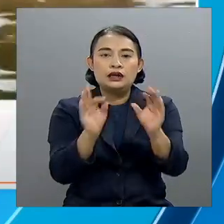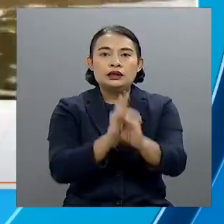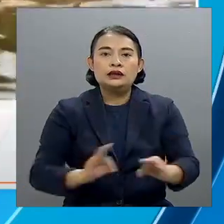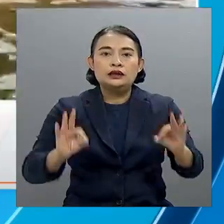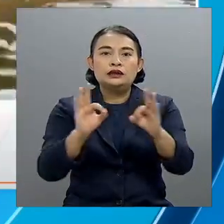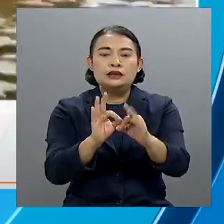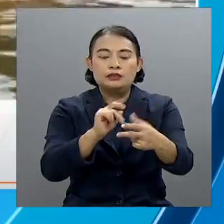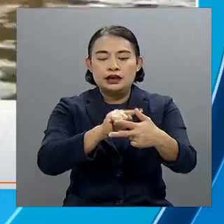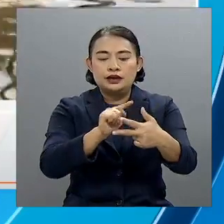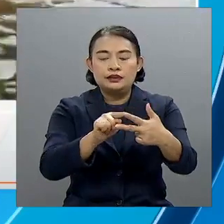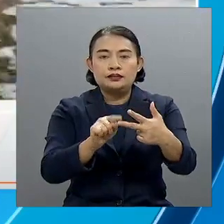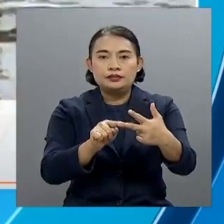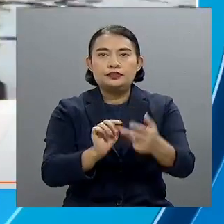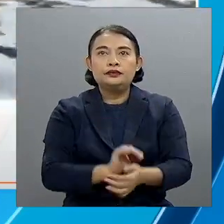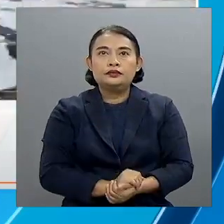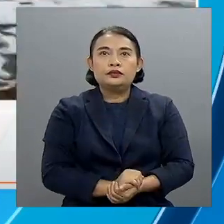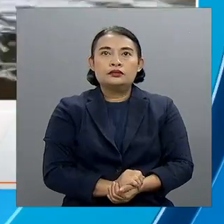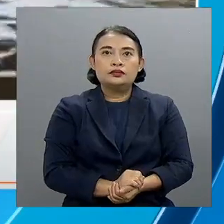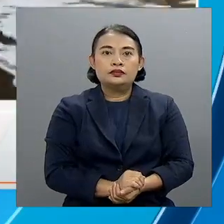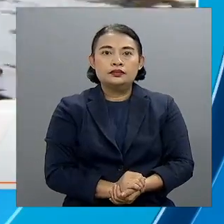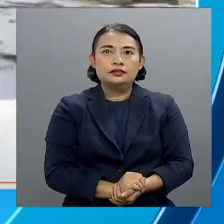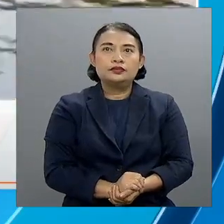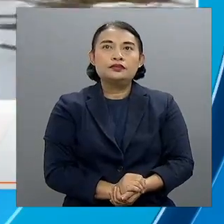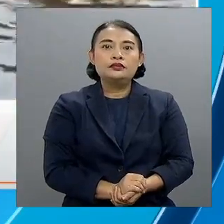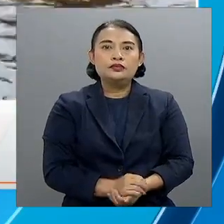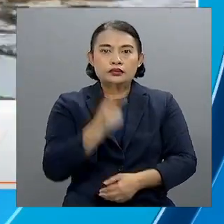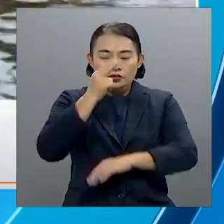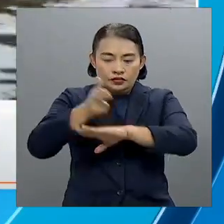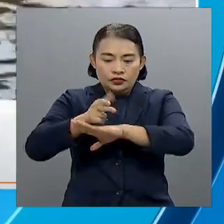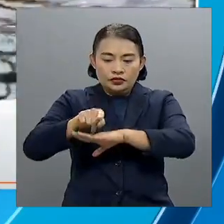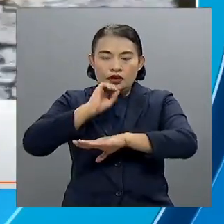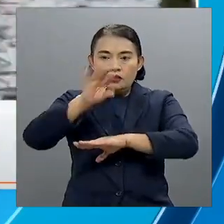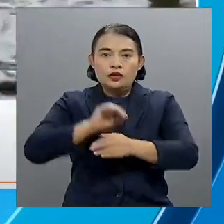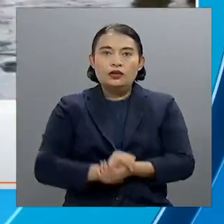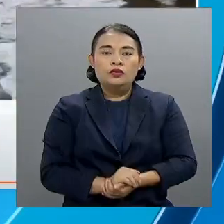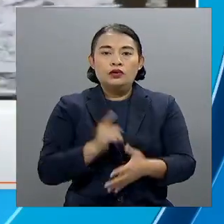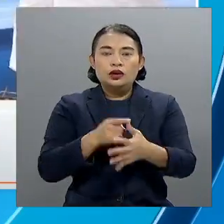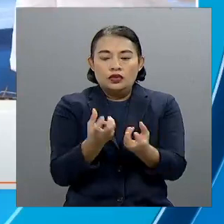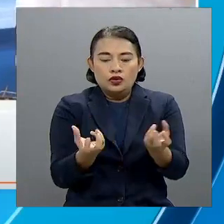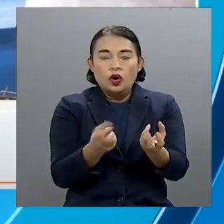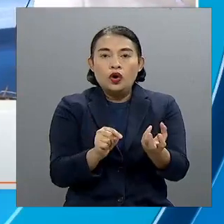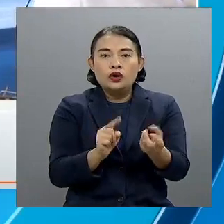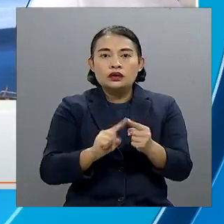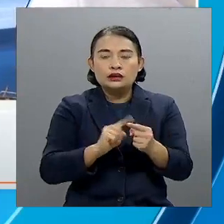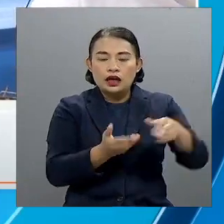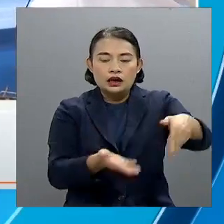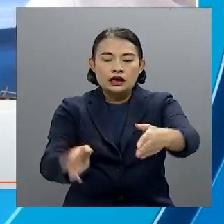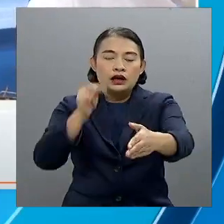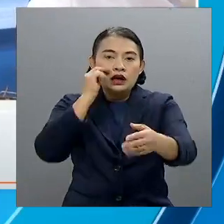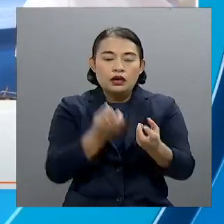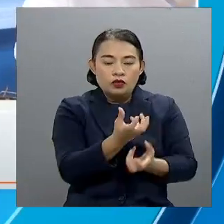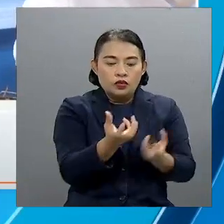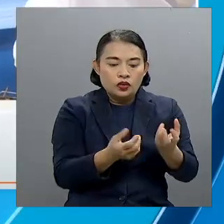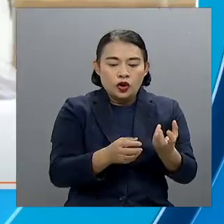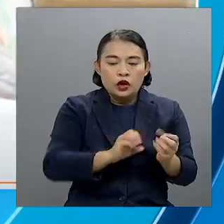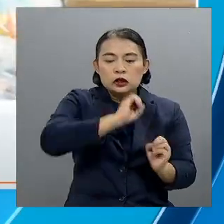แยกย่อยตามแนวทางอย่างที่เมื่อสักครู่นี้วิทยาบอกไปอย่างแรกคือห้ามทิ้งของลงสู่น้ำอย่างเช่นโดยเฉพาะถ้าเกิดว่าเป็นปัสส